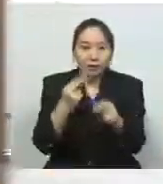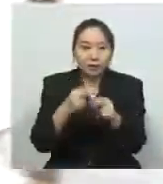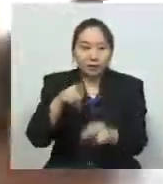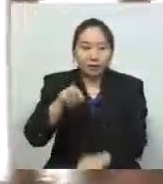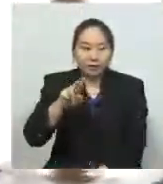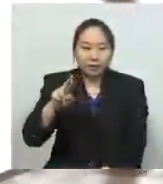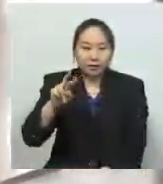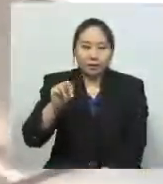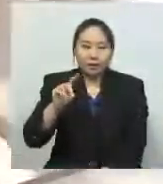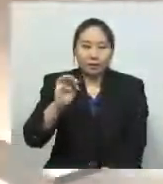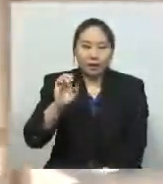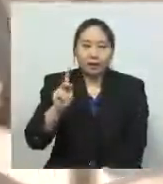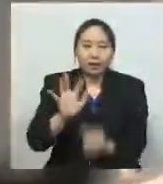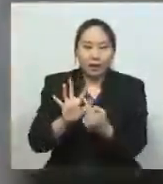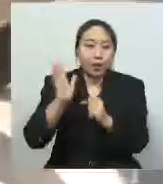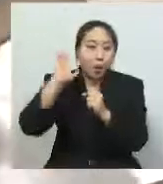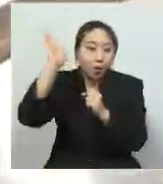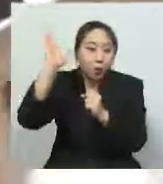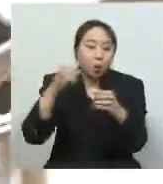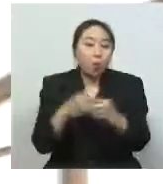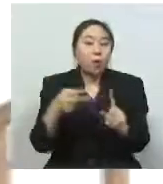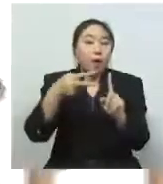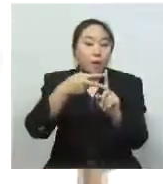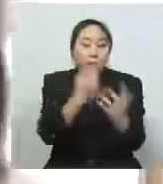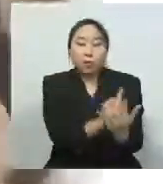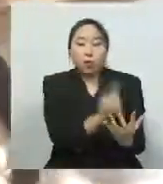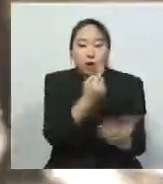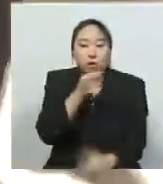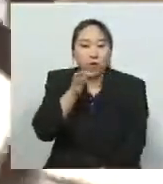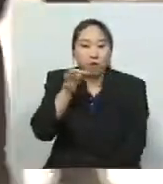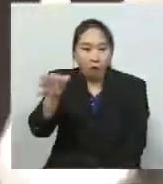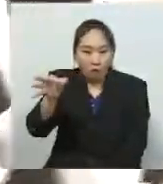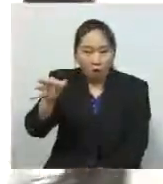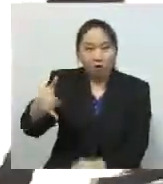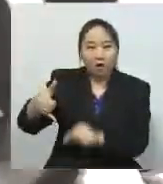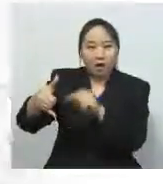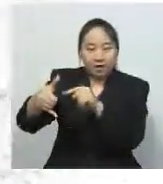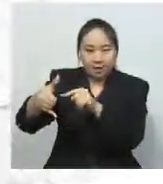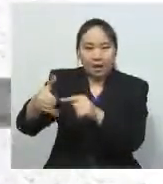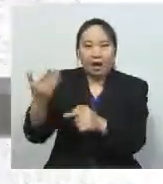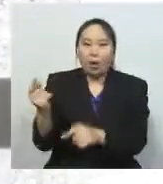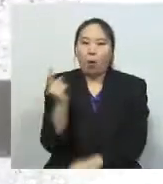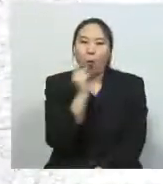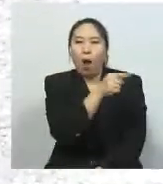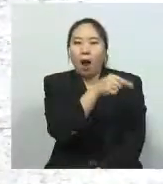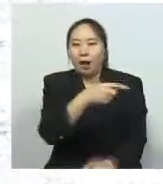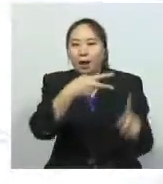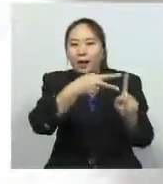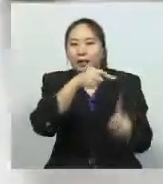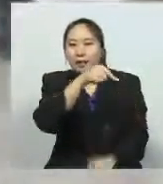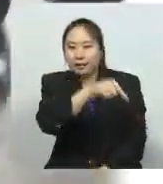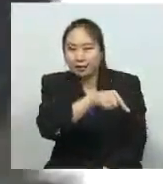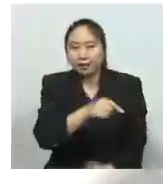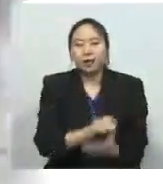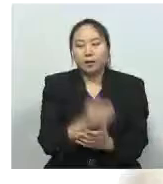กาวานิชโฆษกพรรคอนาคตใหม่ค่ะเป็นตัวแทนพรรคไปยื่นฟ้องคดีอาญาหม่อมเจ้าจุลเจิมยุคลกรณีหมิ่นประมาทด้วยการโฆษณ